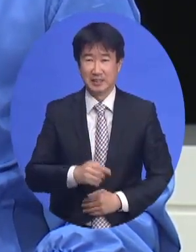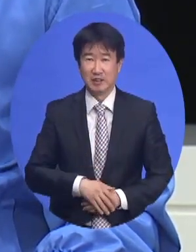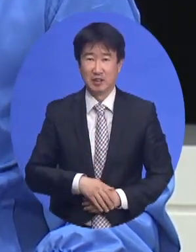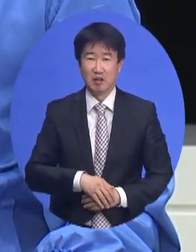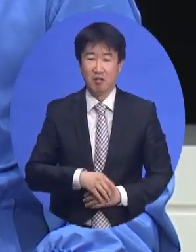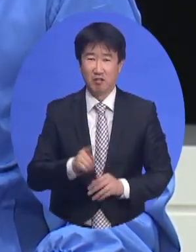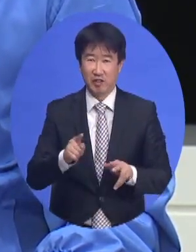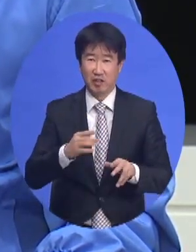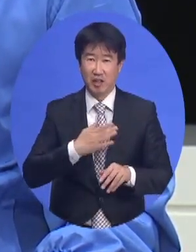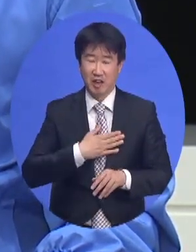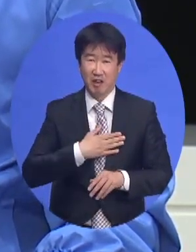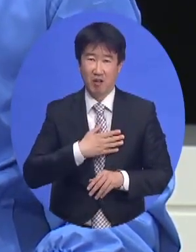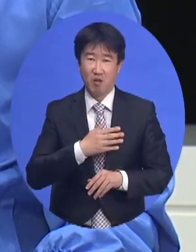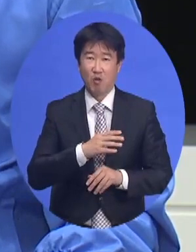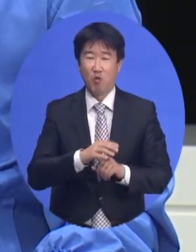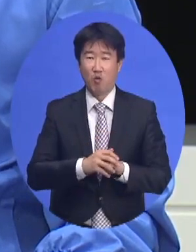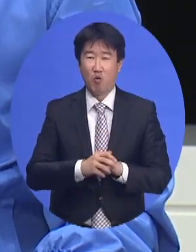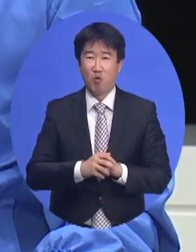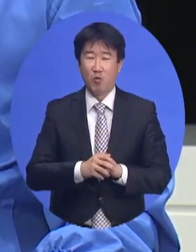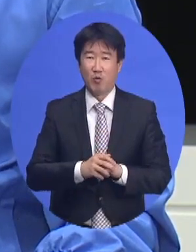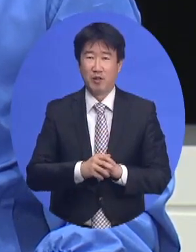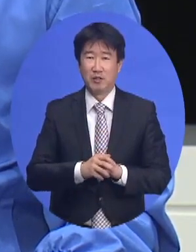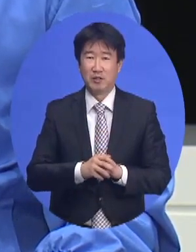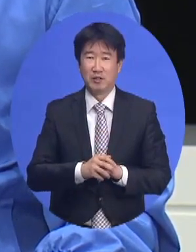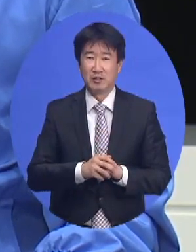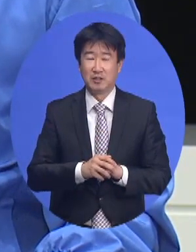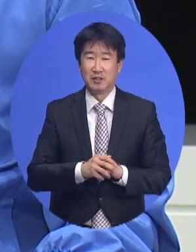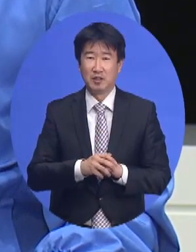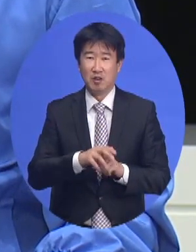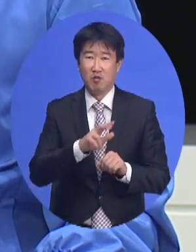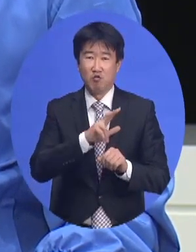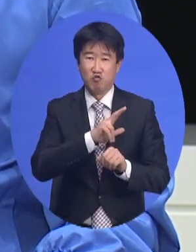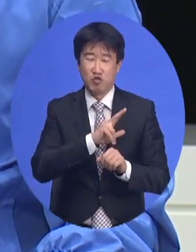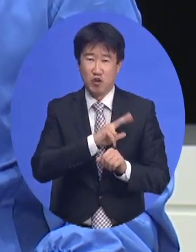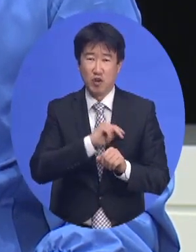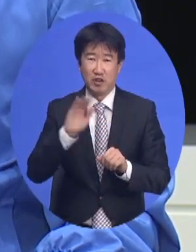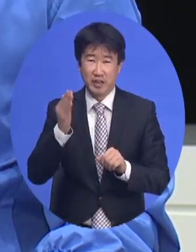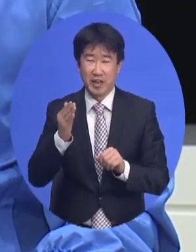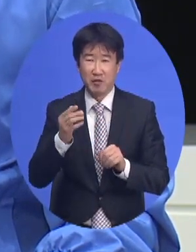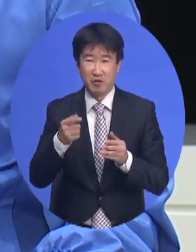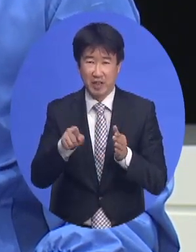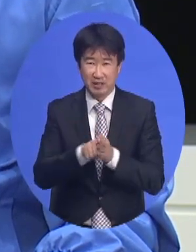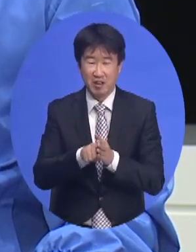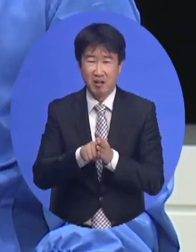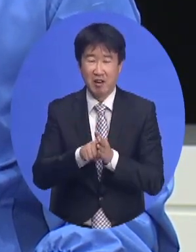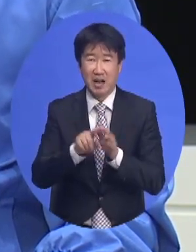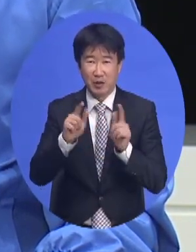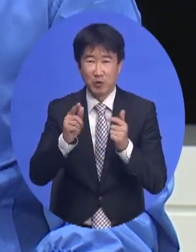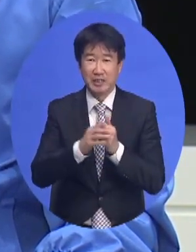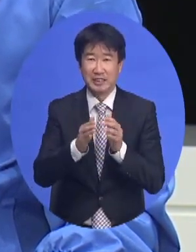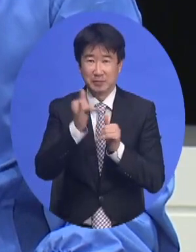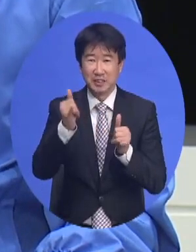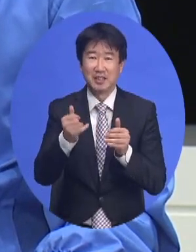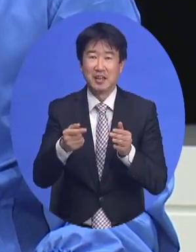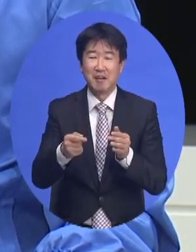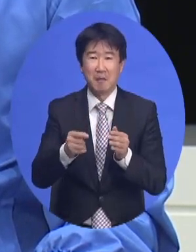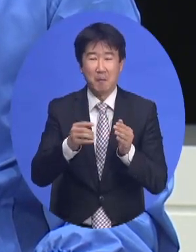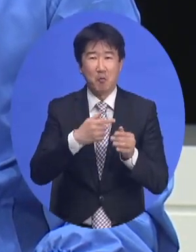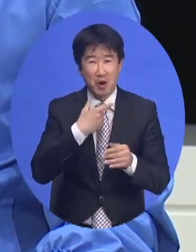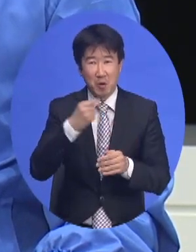출세 이걸 중심에 놓는 게 아니라 시민들의 요구, 시민들의